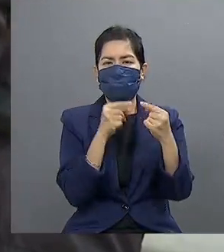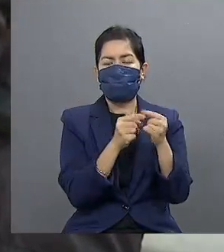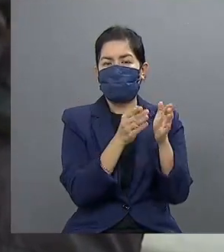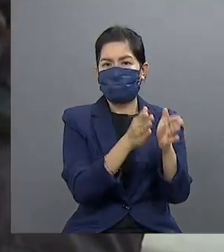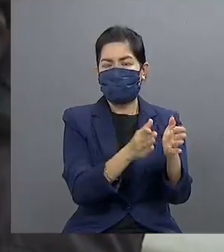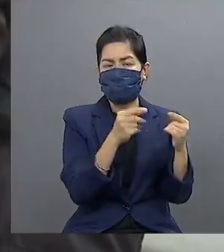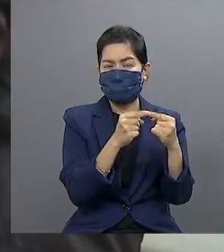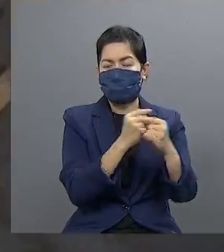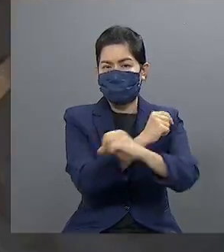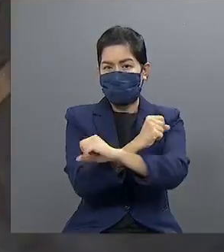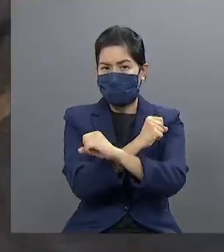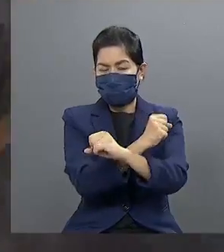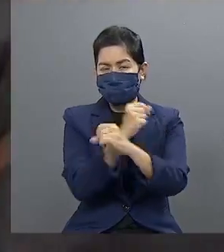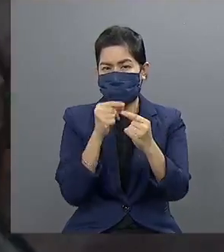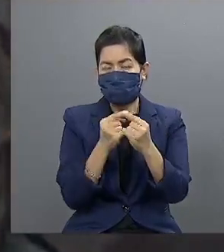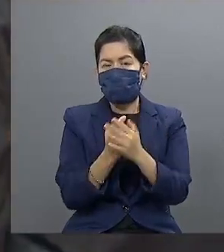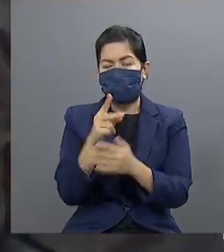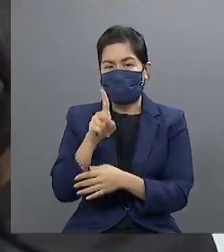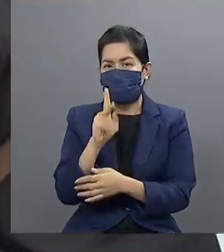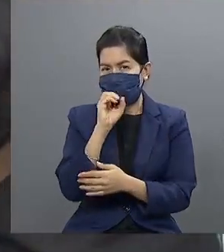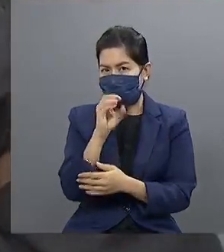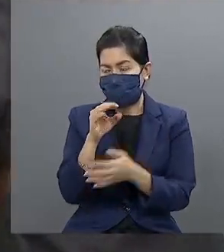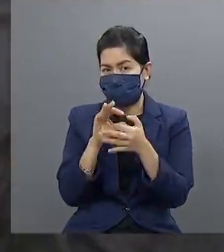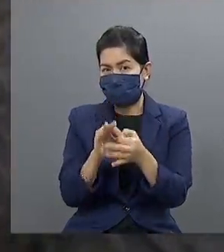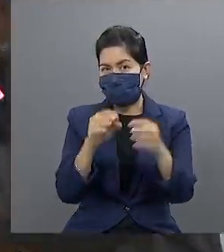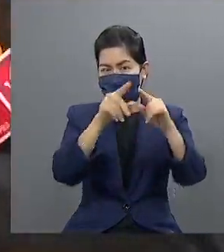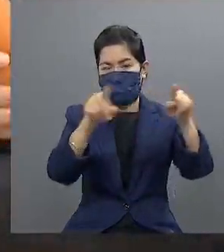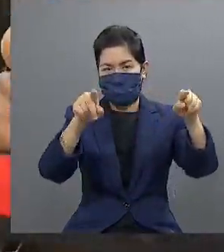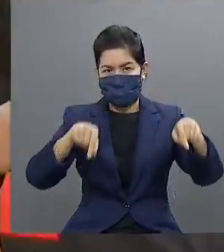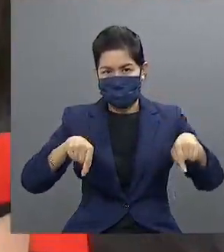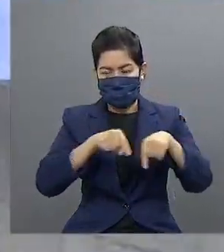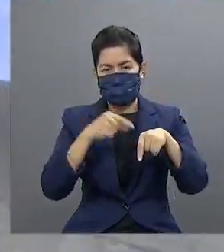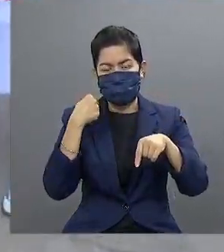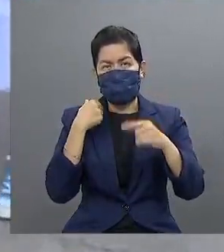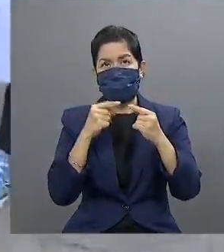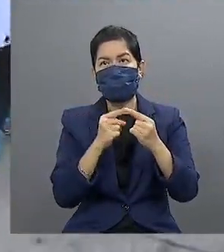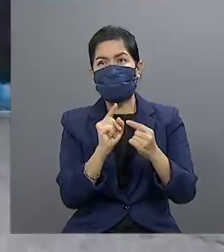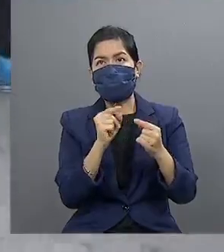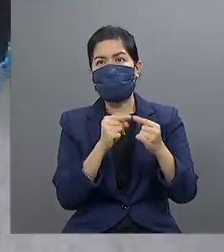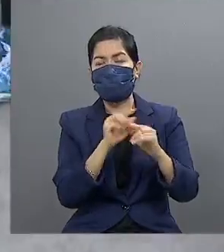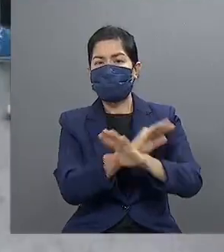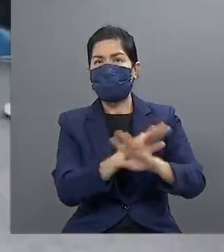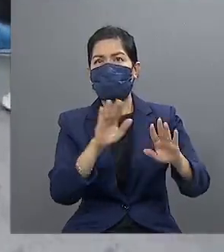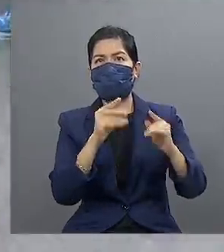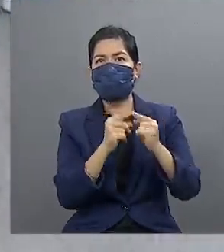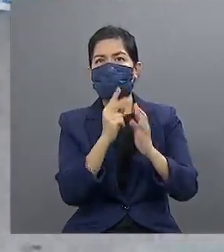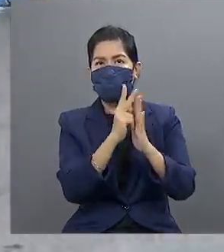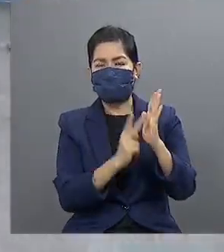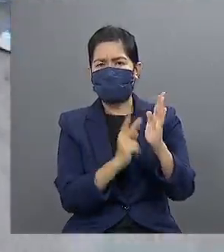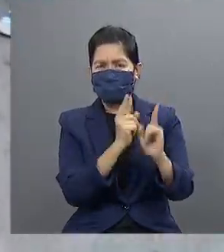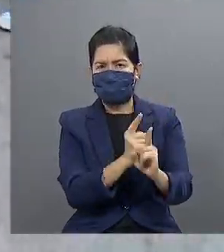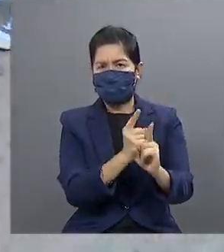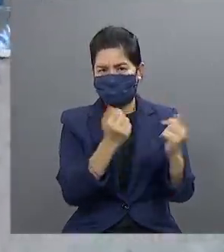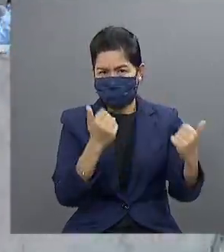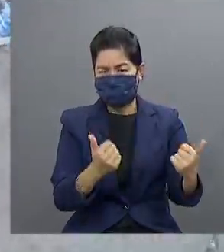ภ.ระบุว่าการเพิกถอนใบอนุญาตของบริษัทประกันภัยเป็นมาตรการทางกฎหมายเนื่องจากบริษัทขาดสภาพคล่องและมีทรัพย์สินไม่เพียง